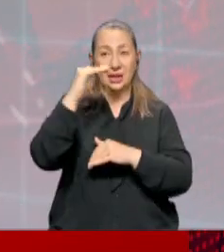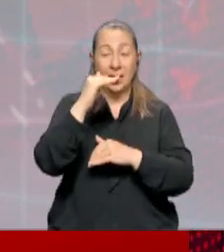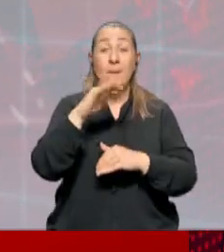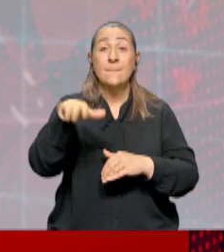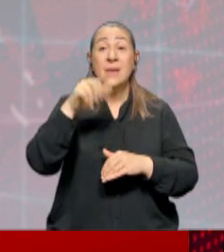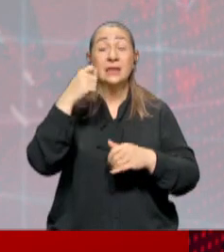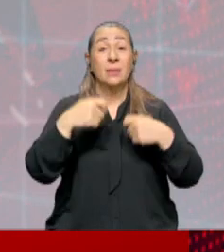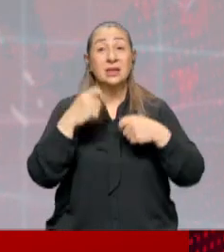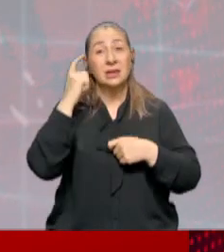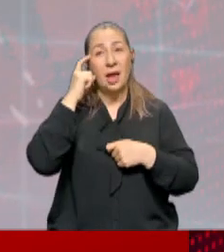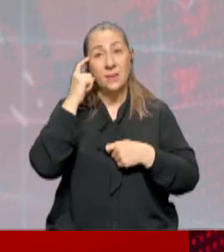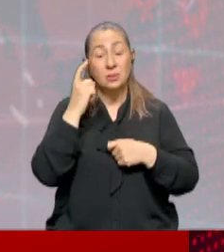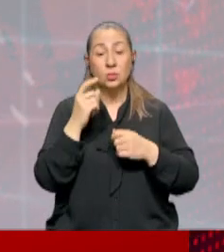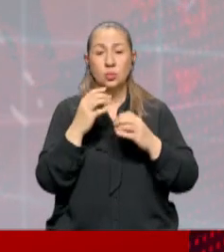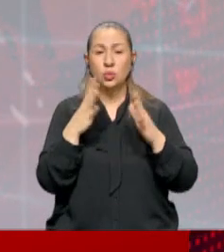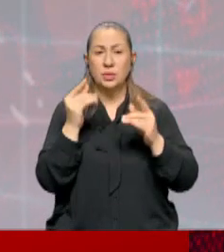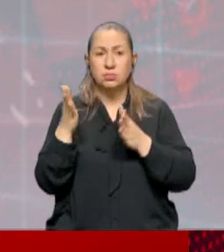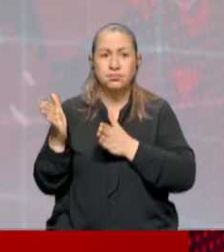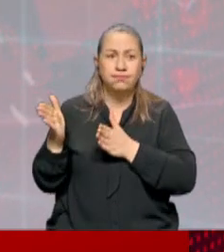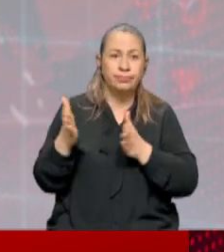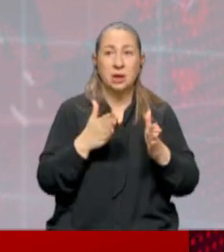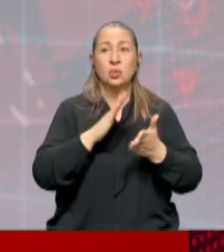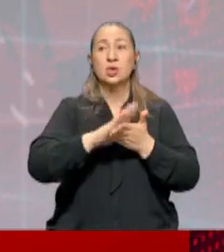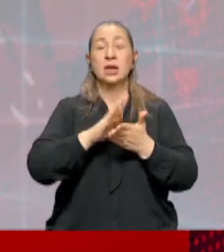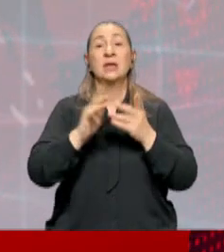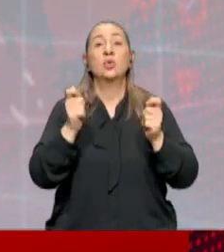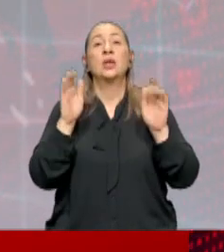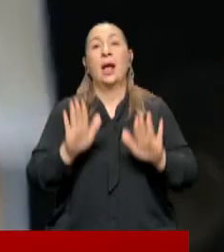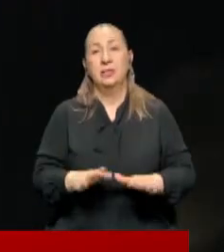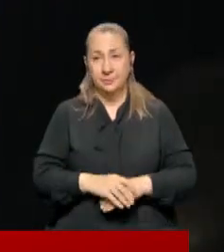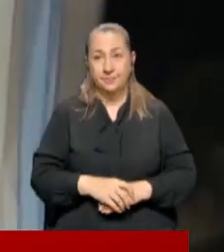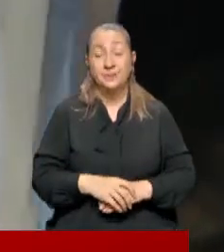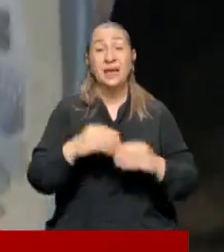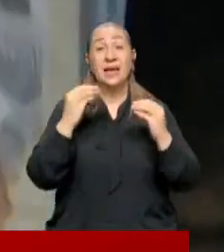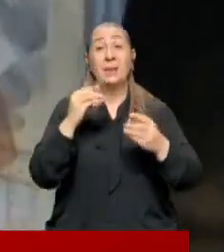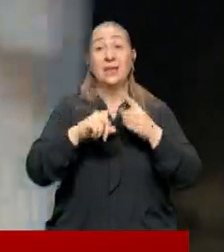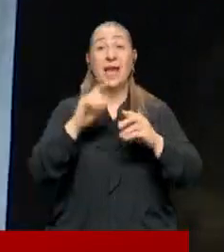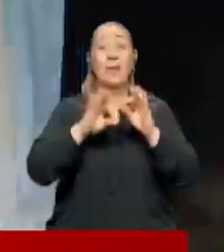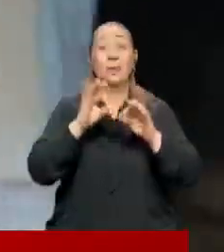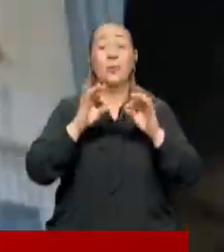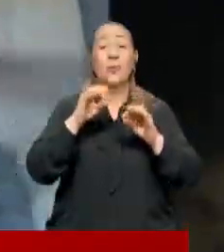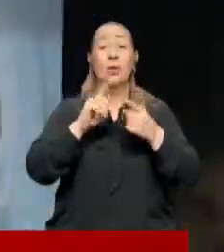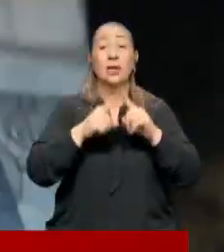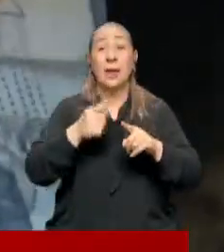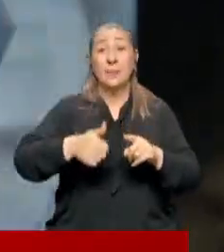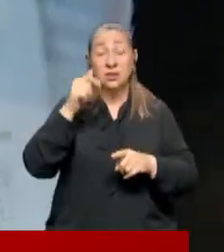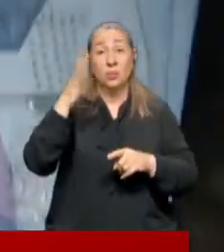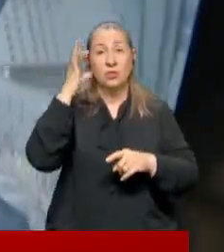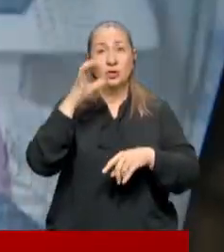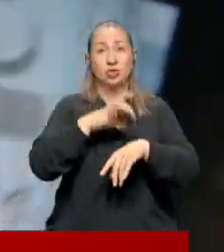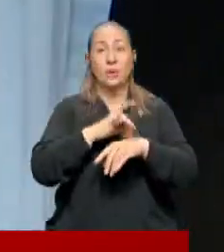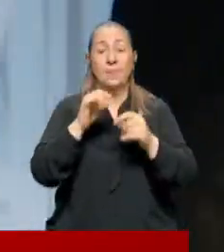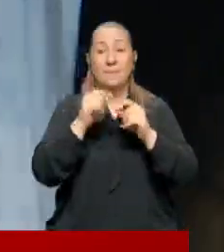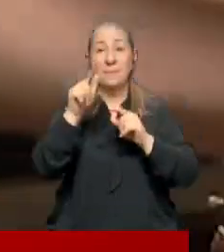Merkez Bankası tahmini büyük bir sapma oranı ile revize etmek zorunda kaldı iyi Parti ekonomi politikaları başkanı Profesör